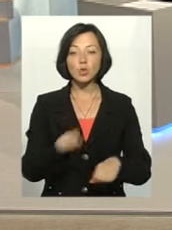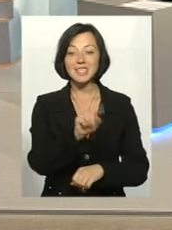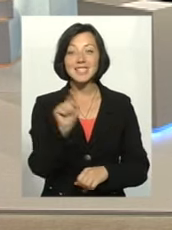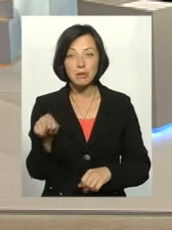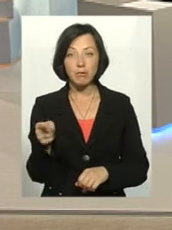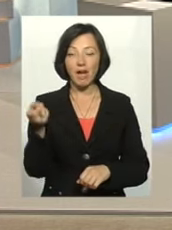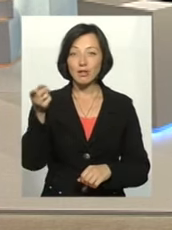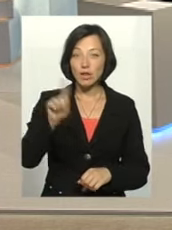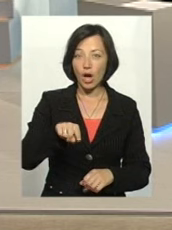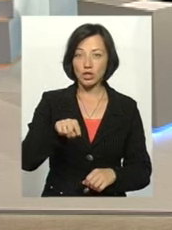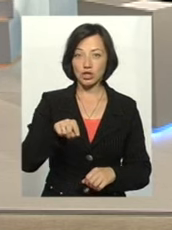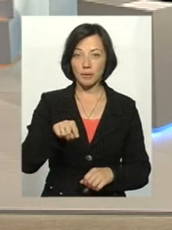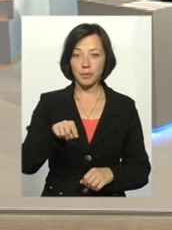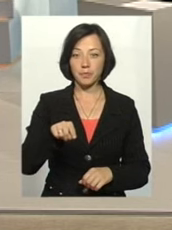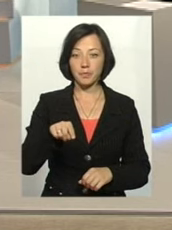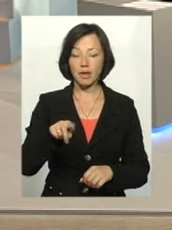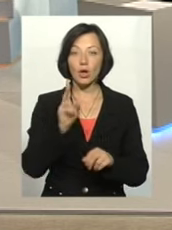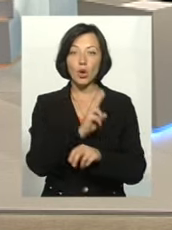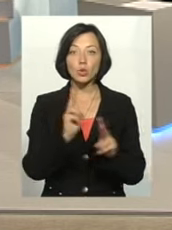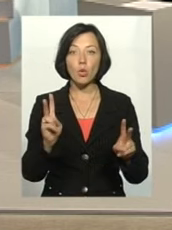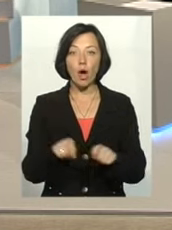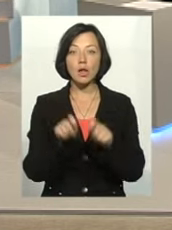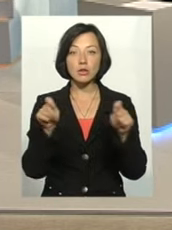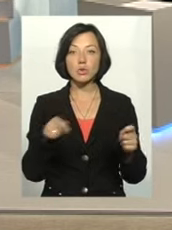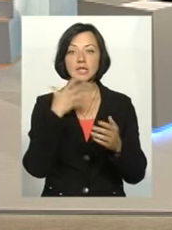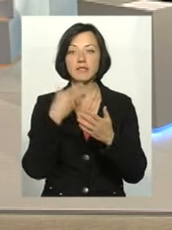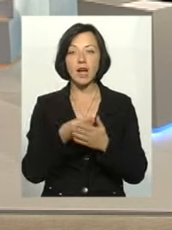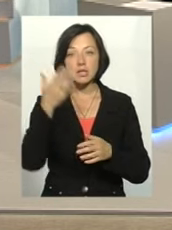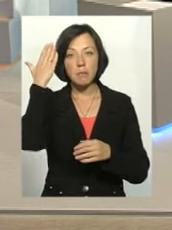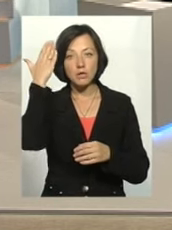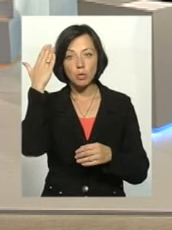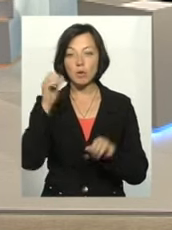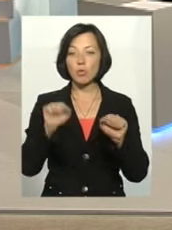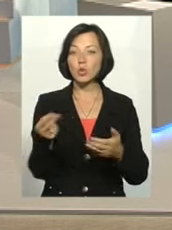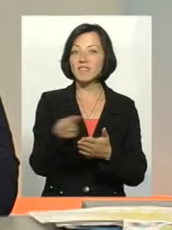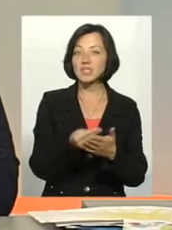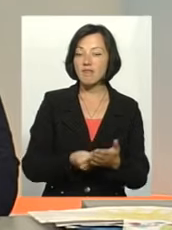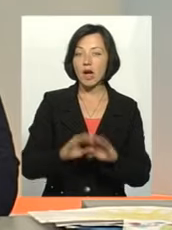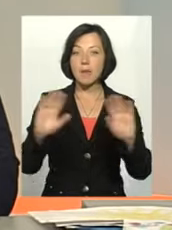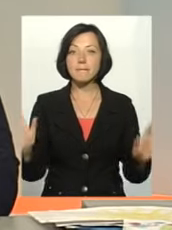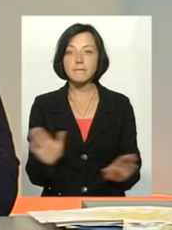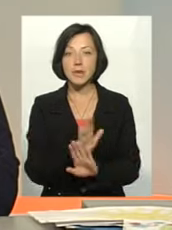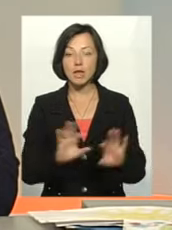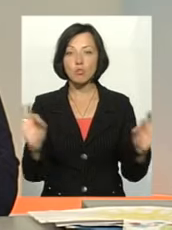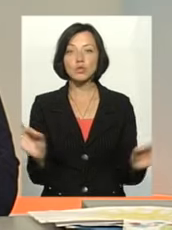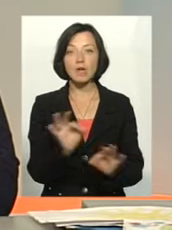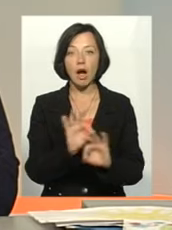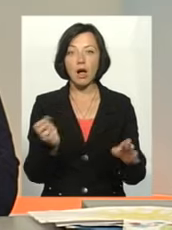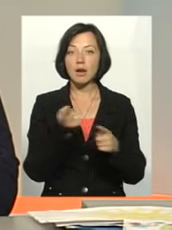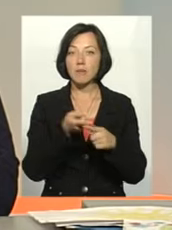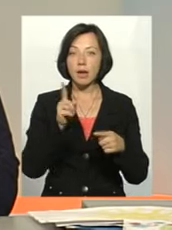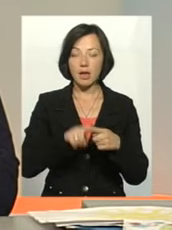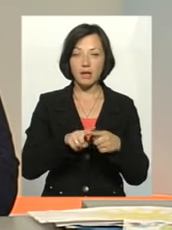даже те, кто откроют свои какие-то способности, будь то в рисовании, в пении, музыкальном, это